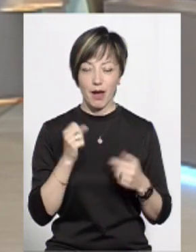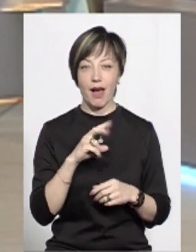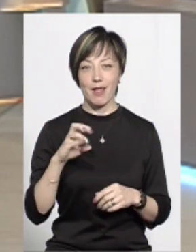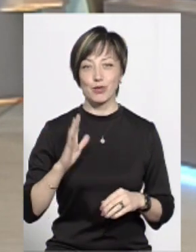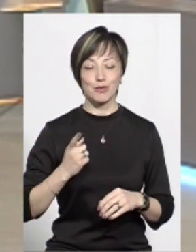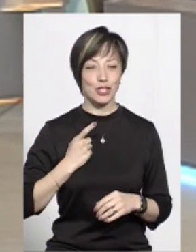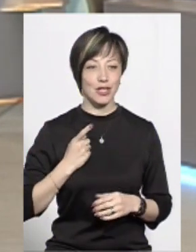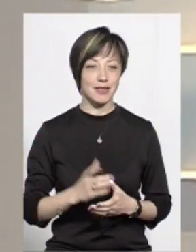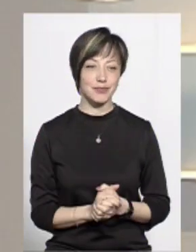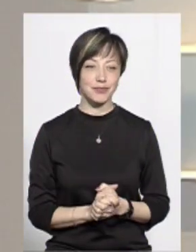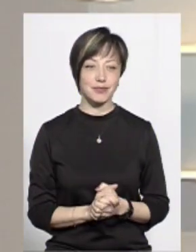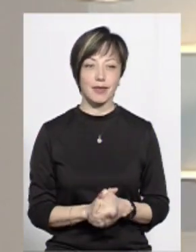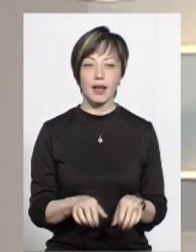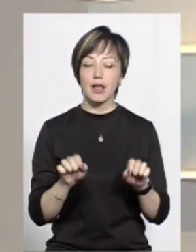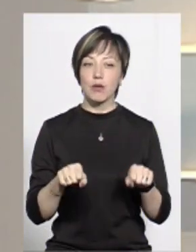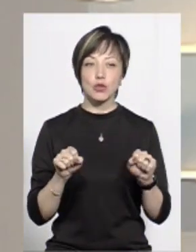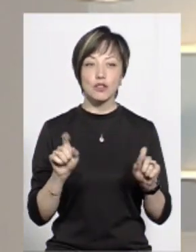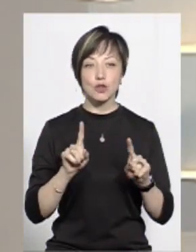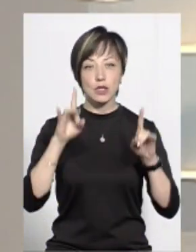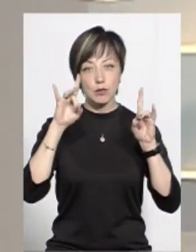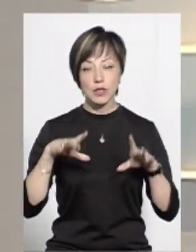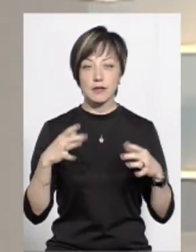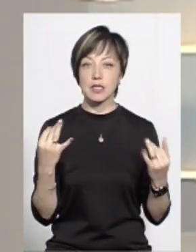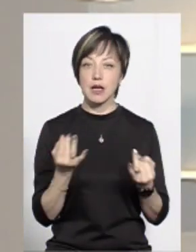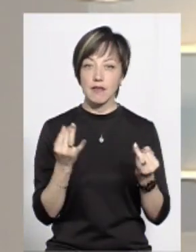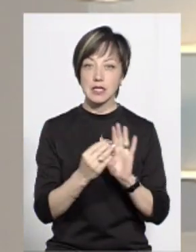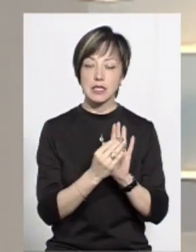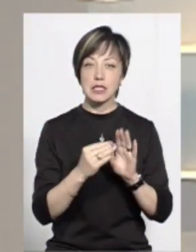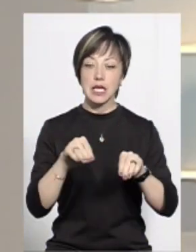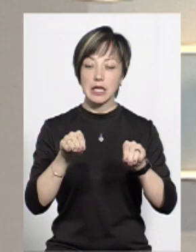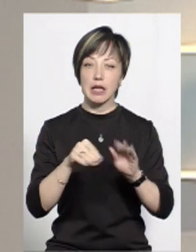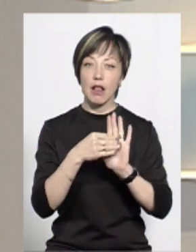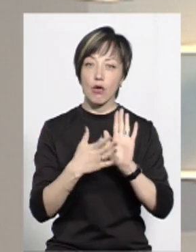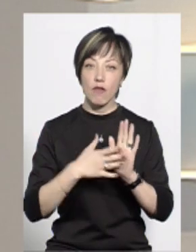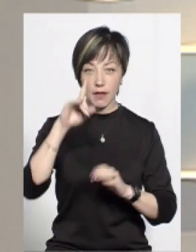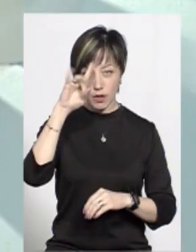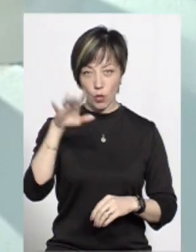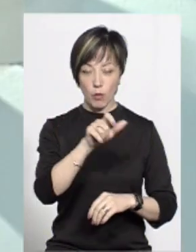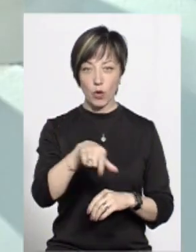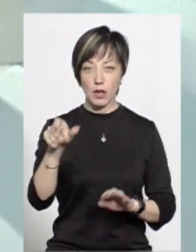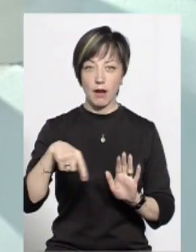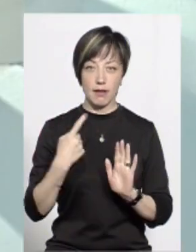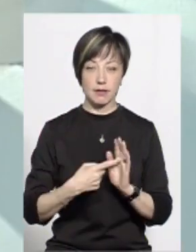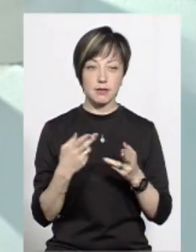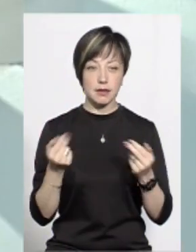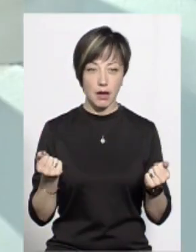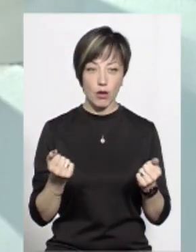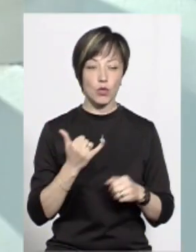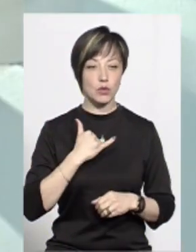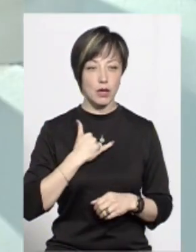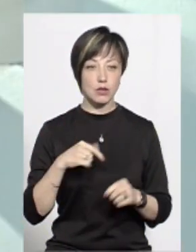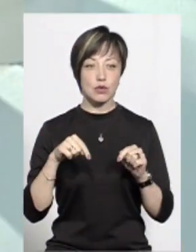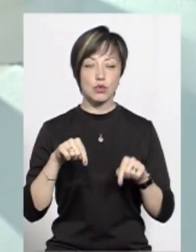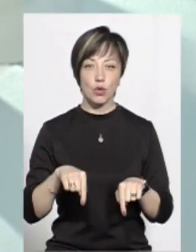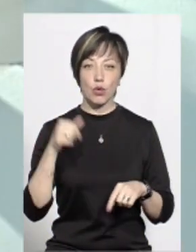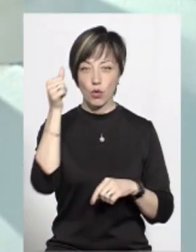будемо чекати. А можливо, щось несподіване чи цікаве задекларували відомі подоляни? Так, ви знаєте, нас